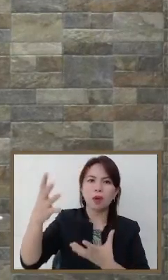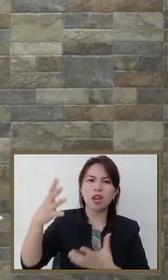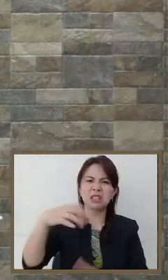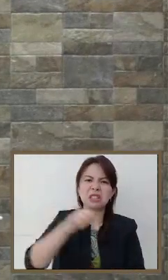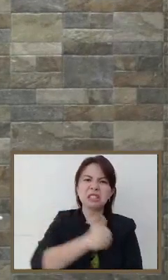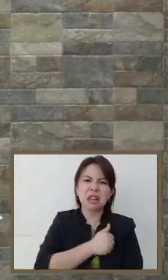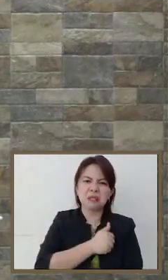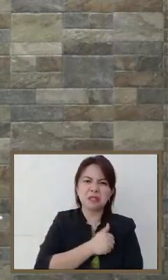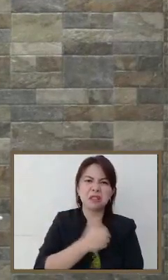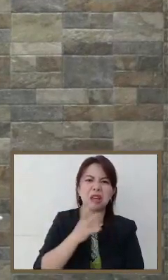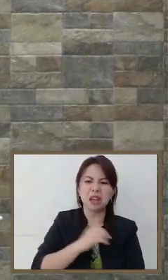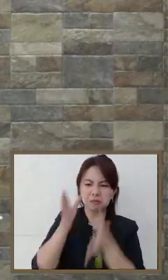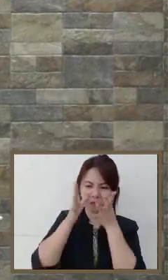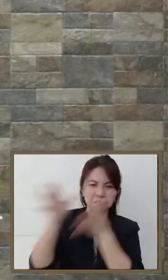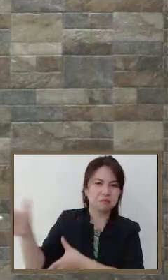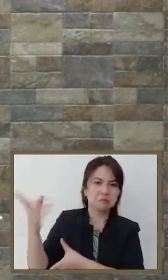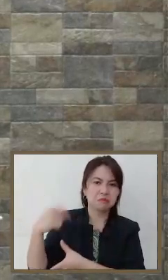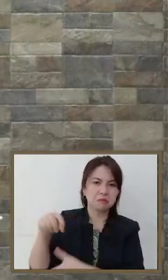nilang